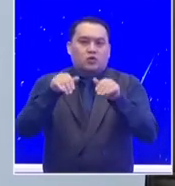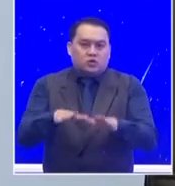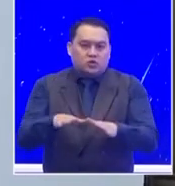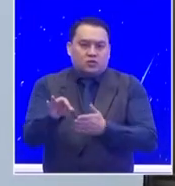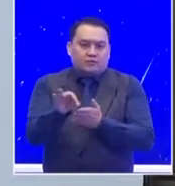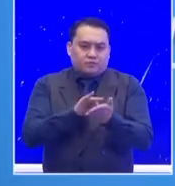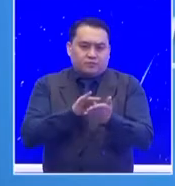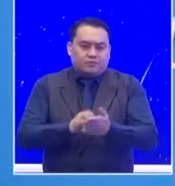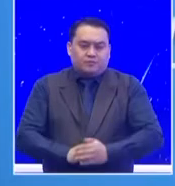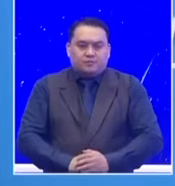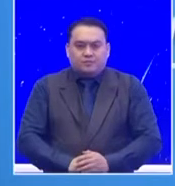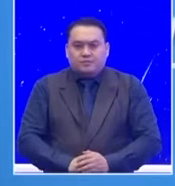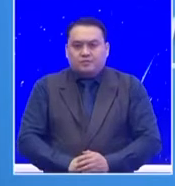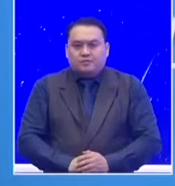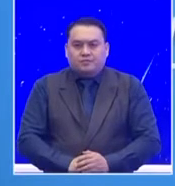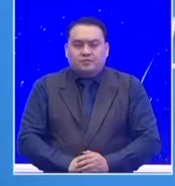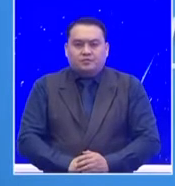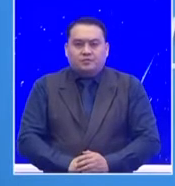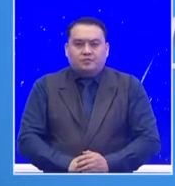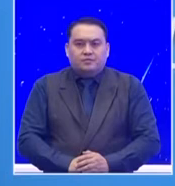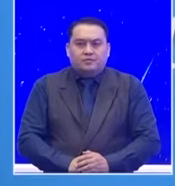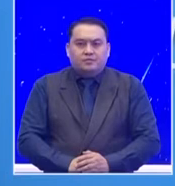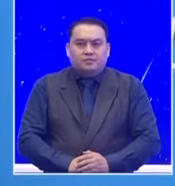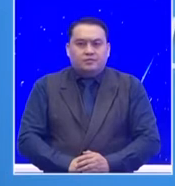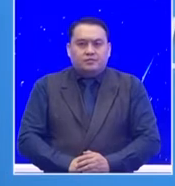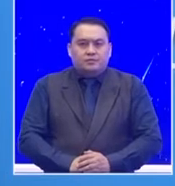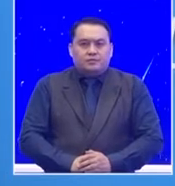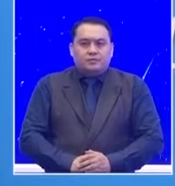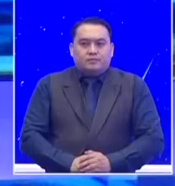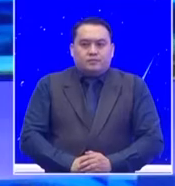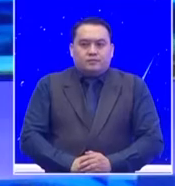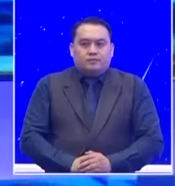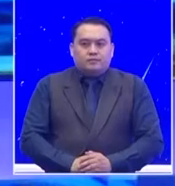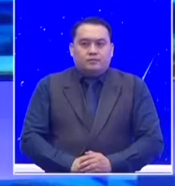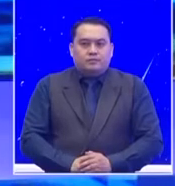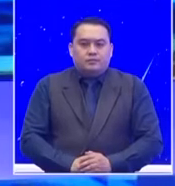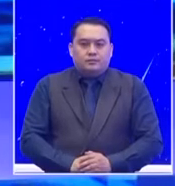срок. Гульмира Тимиргалиева, Жасулан Шенкенже, телеканал ЖТСУ, Талдыкурган.